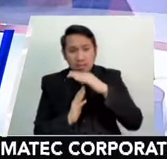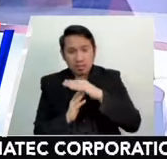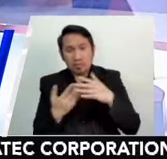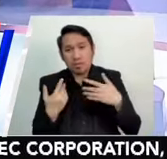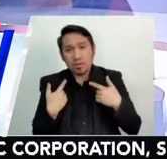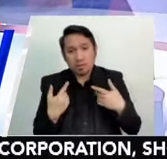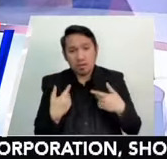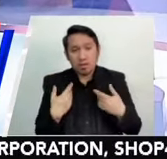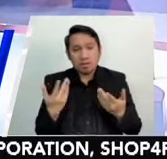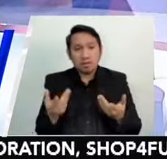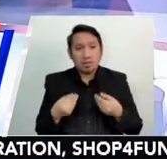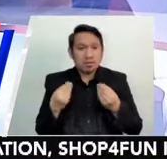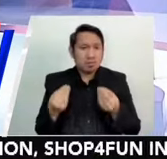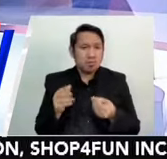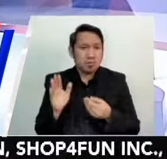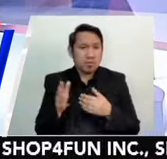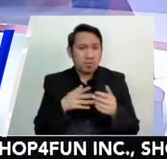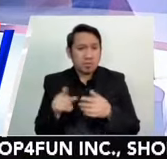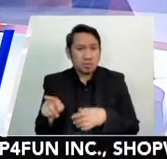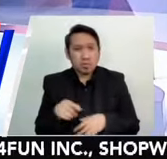pero kayo ba ay tutol dito?